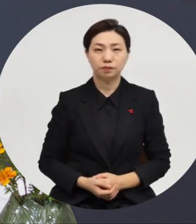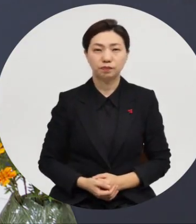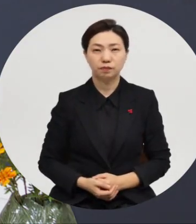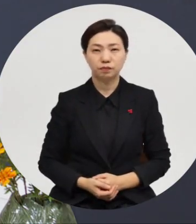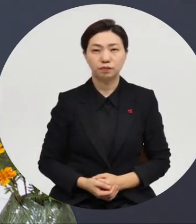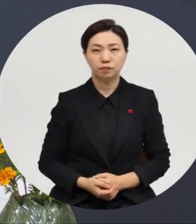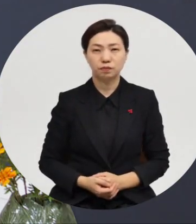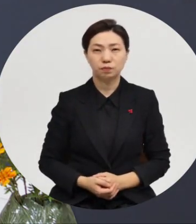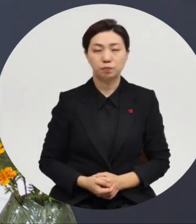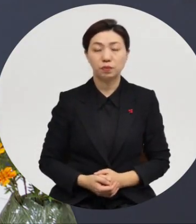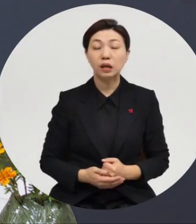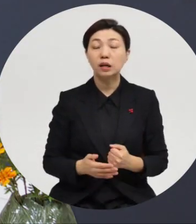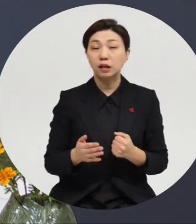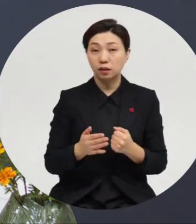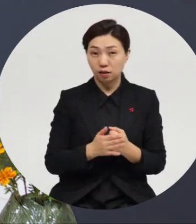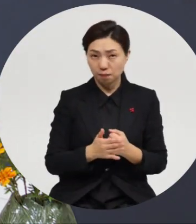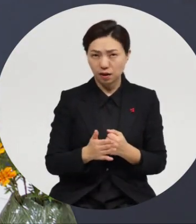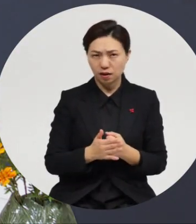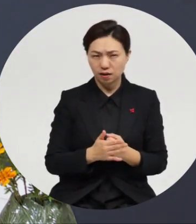의미는 그런 의미다.